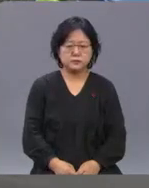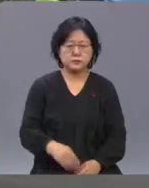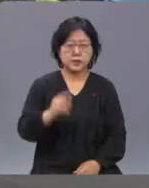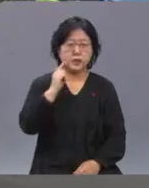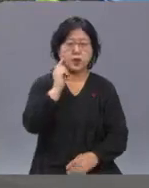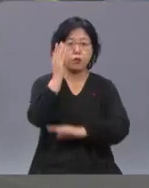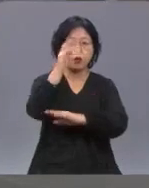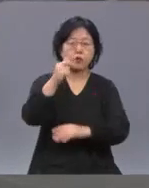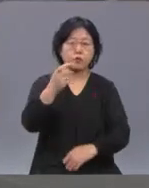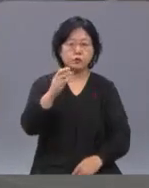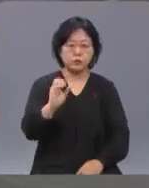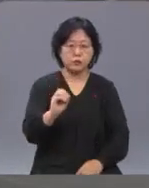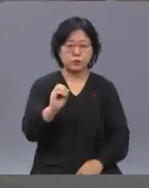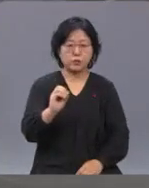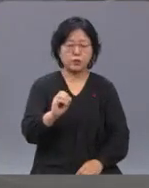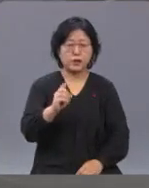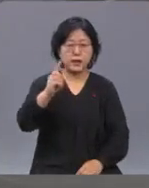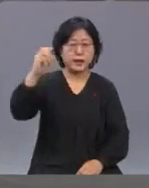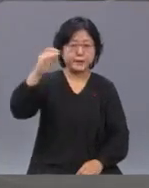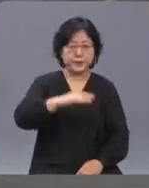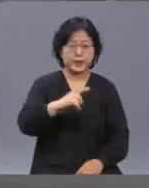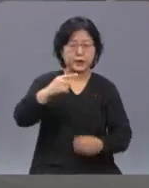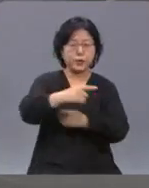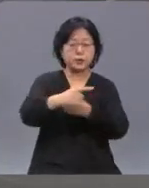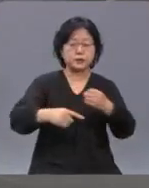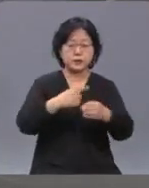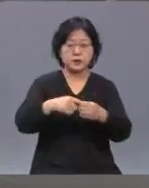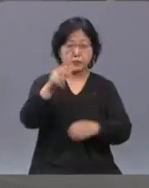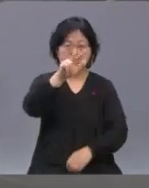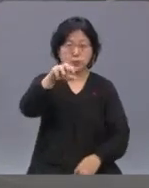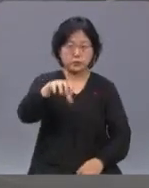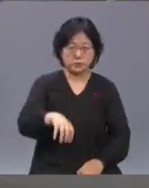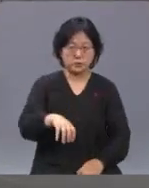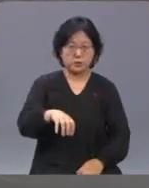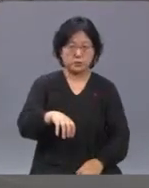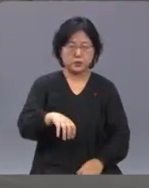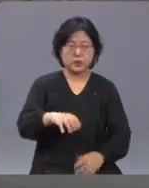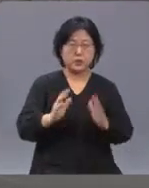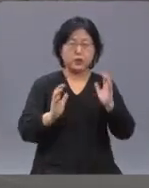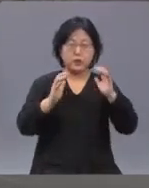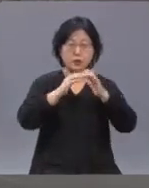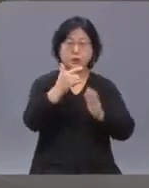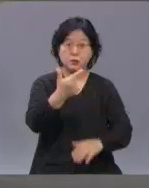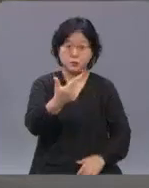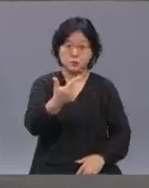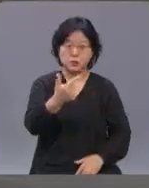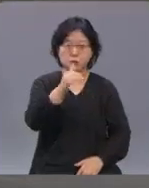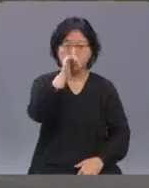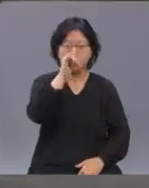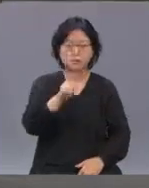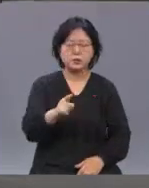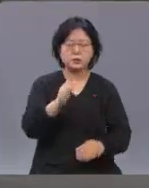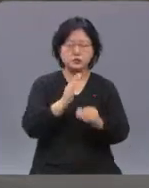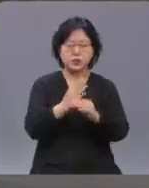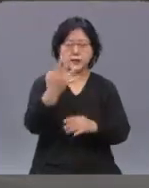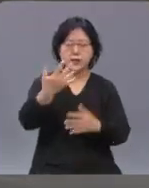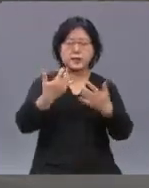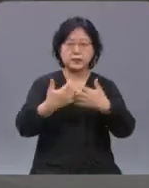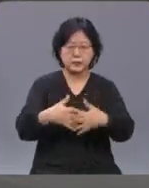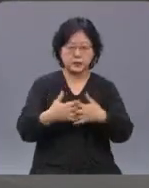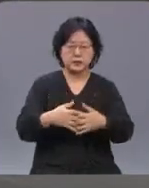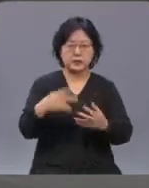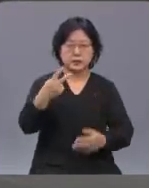영광군 홍농읍에 위치한 한빛 원자력 발전소에는 원전 6기가 있습니다이 가운데 한빛